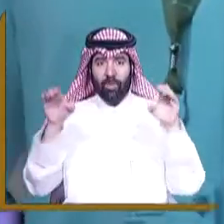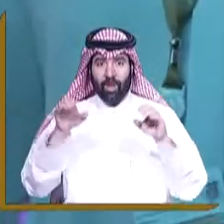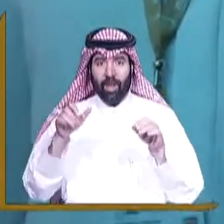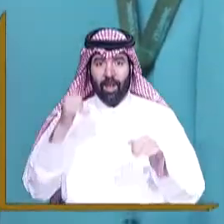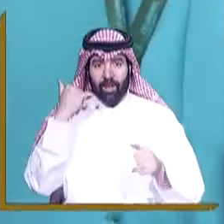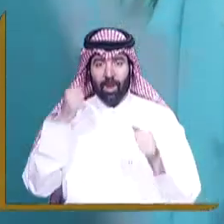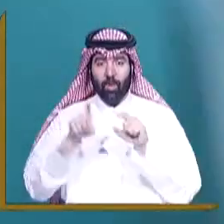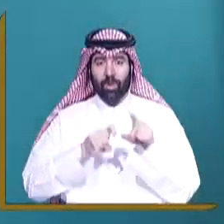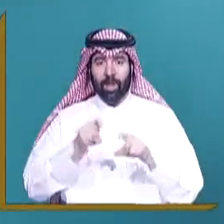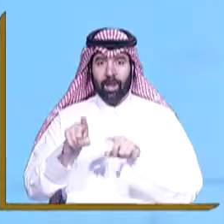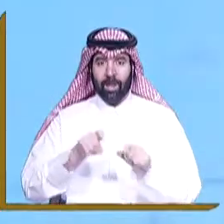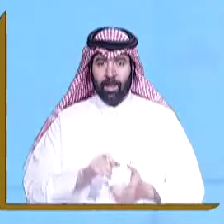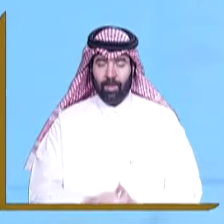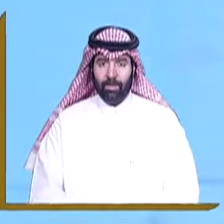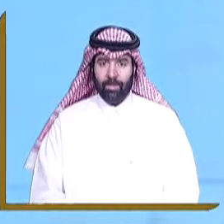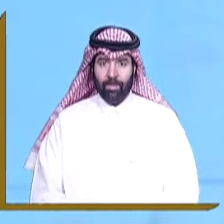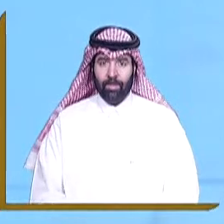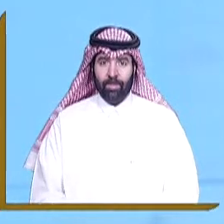والتقنية.